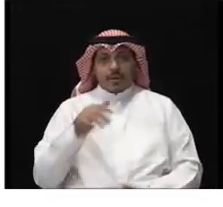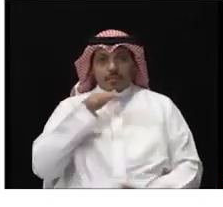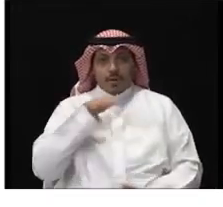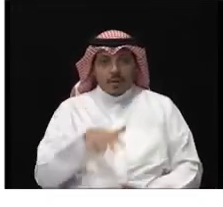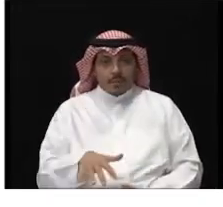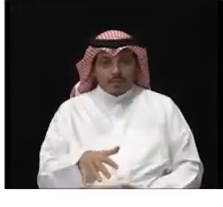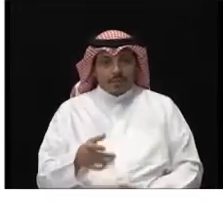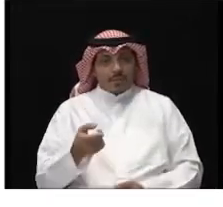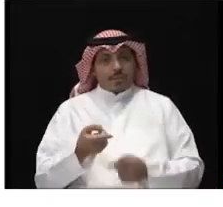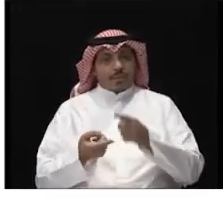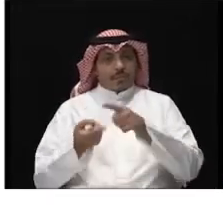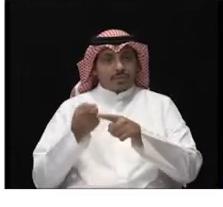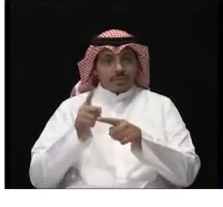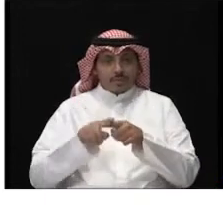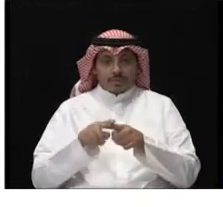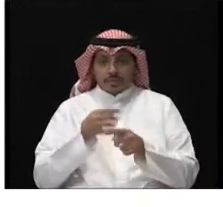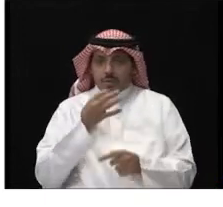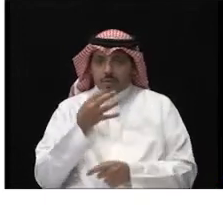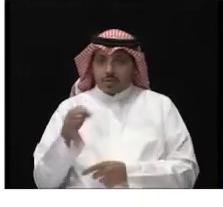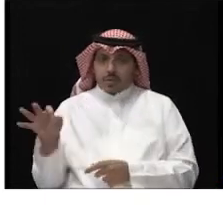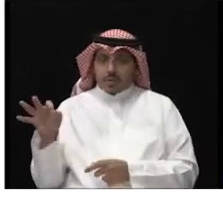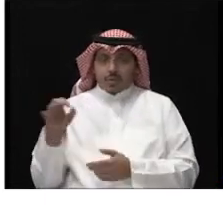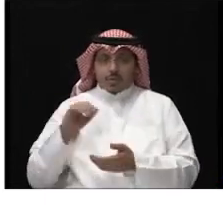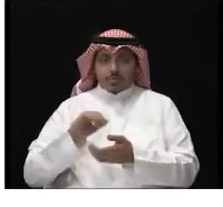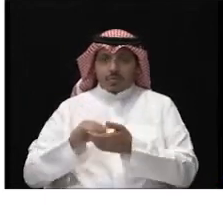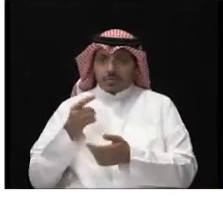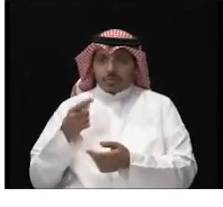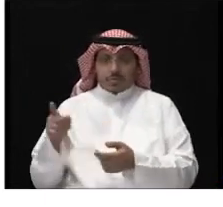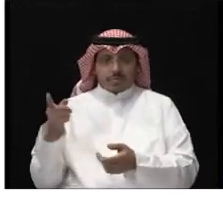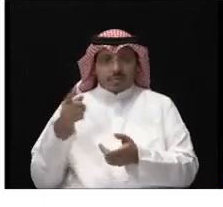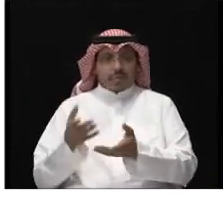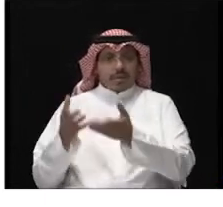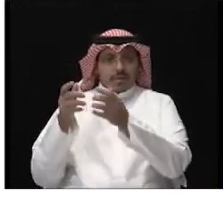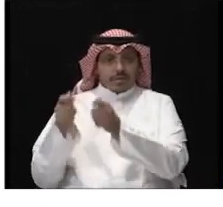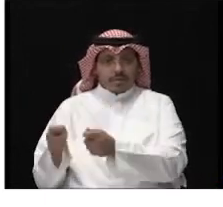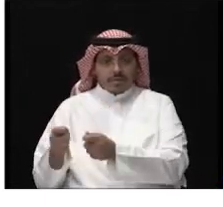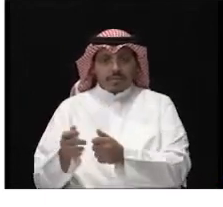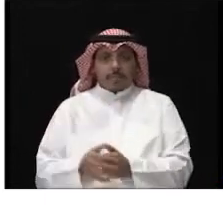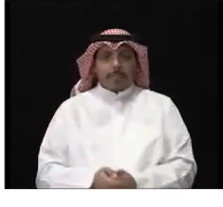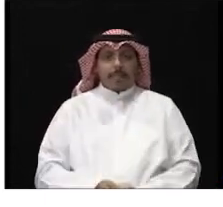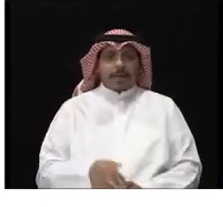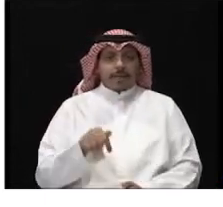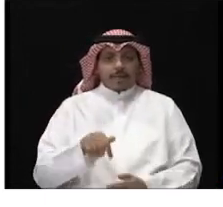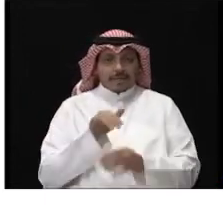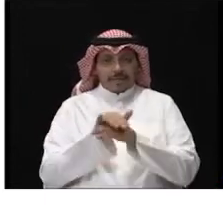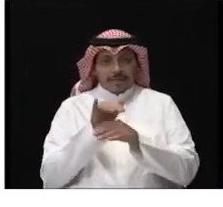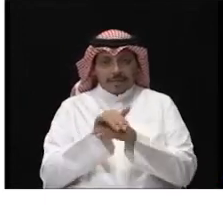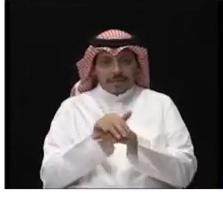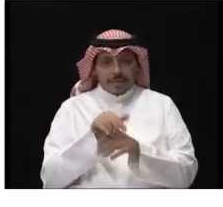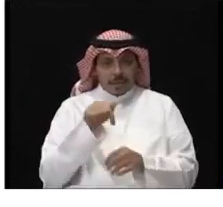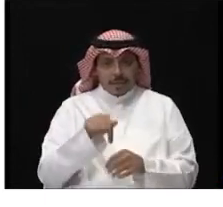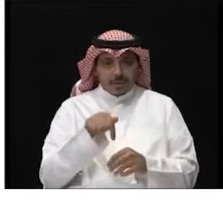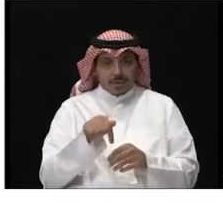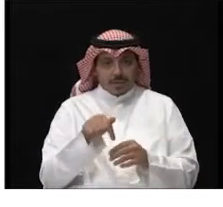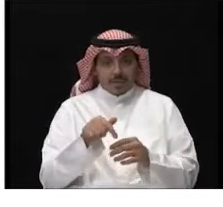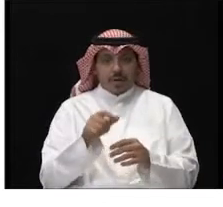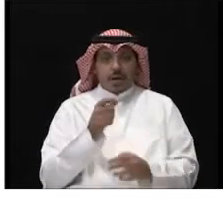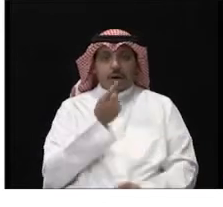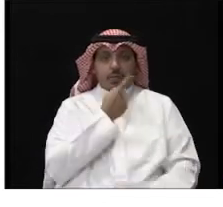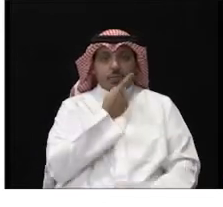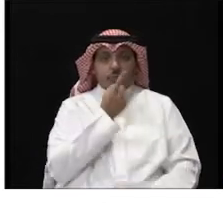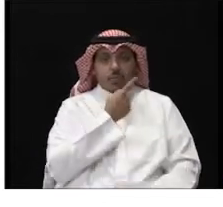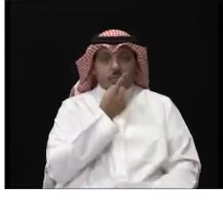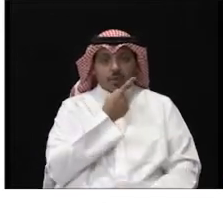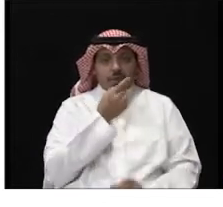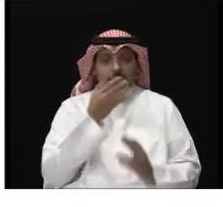آله وصحبه أجمعين. حياكم الله إلى درس هذا اليوم للصف الأول الابتدائي، الفصل